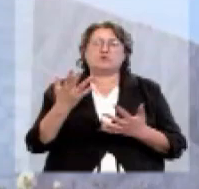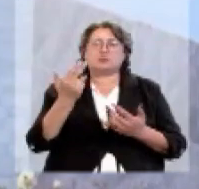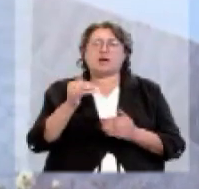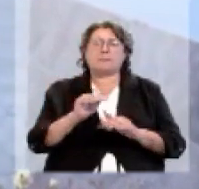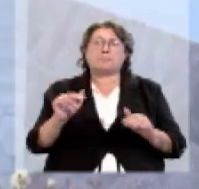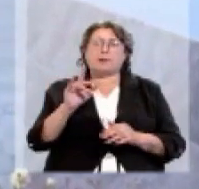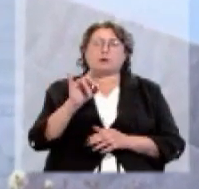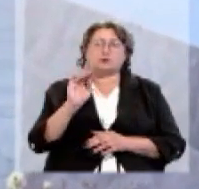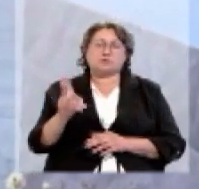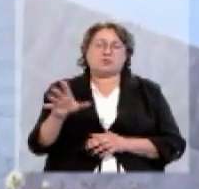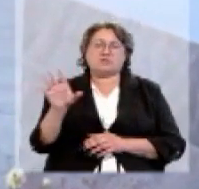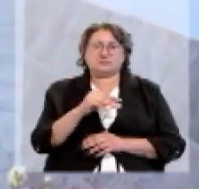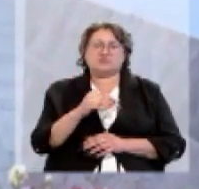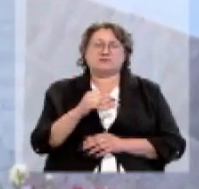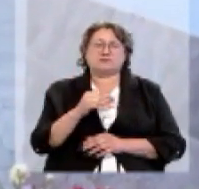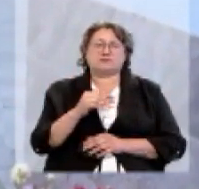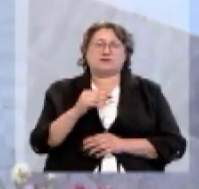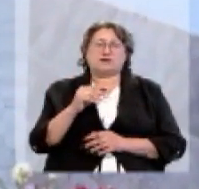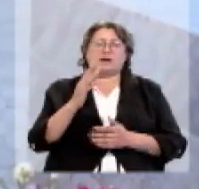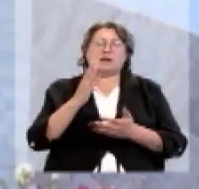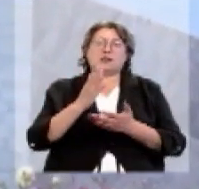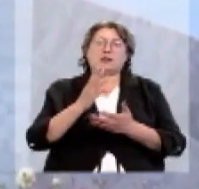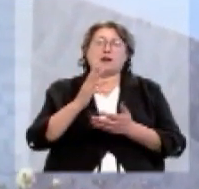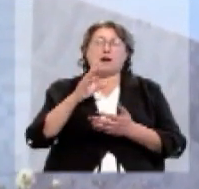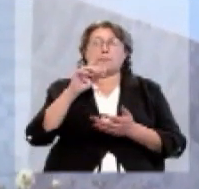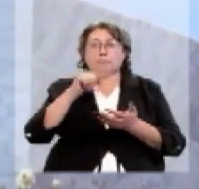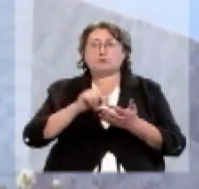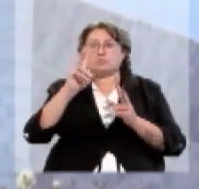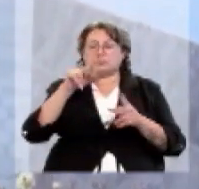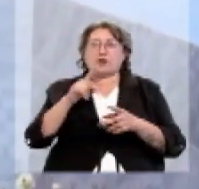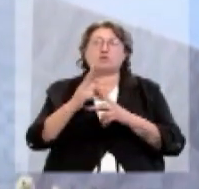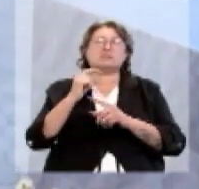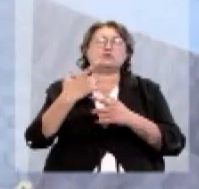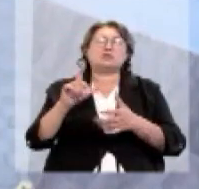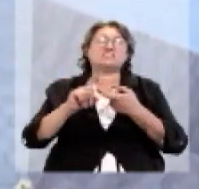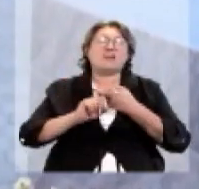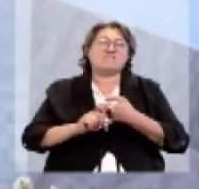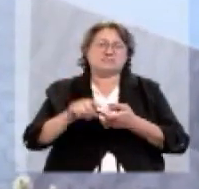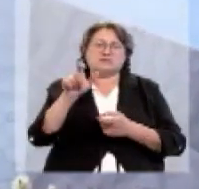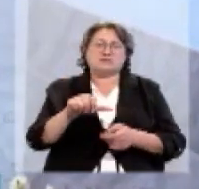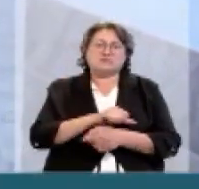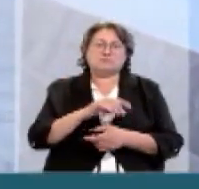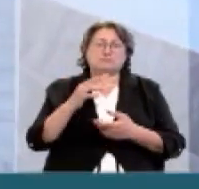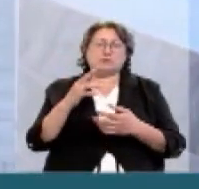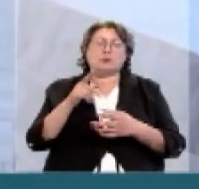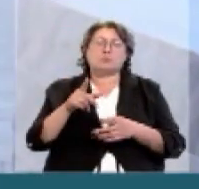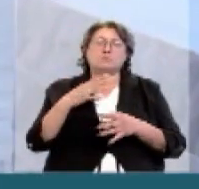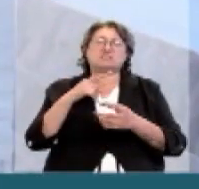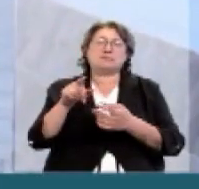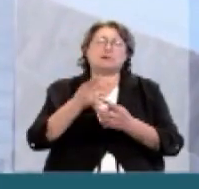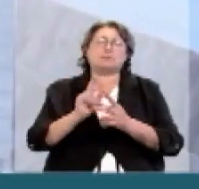зарегистрировано 100 преступлений, связанных с незаконным оборотом наркотических средств. Из них также есть по